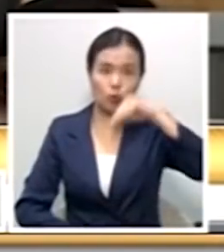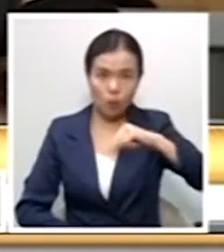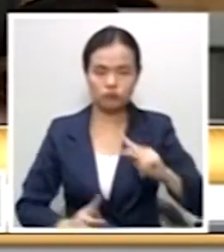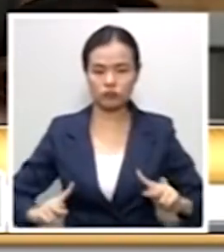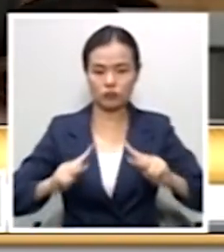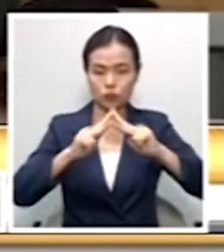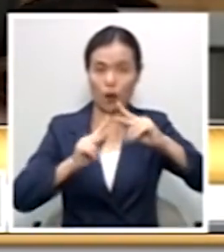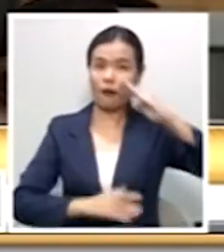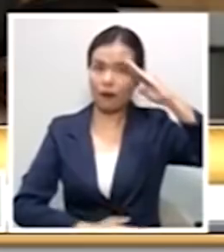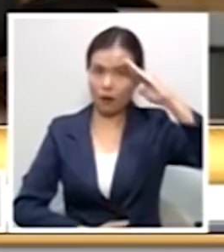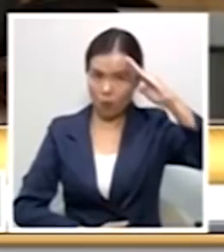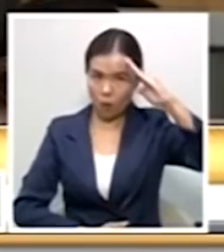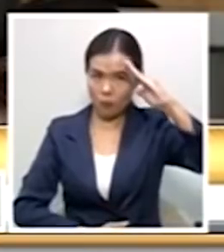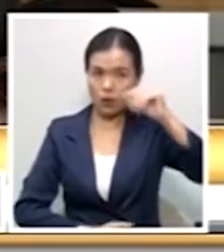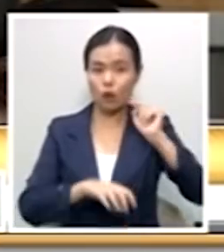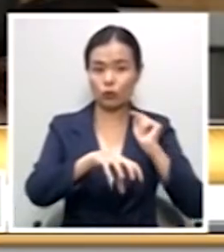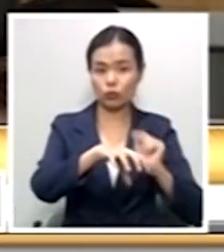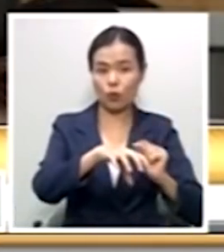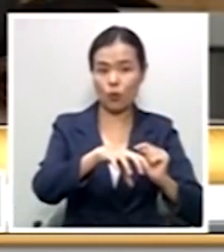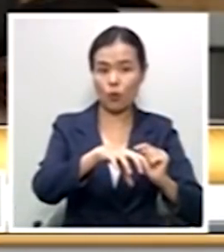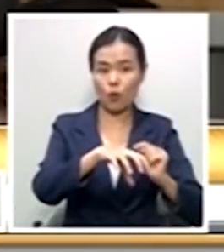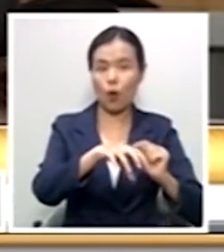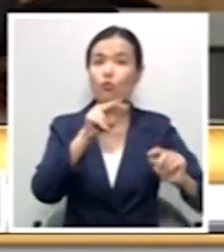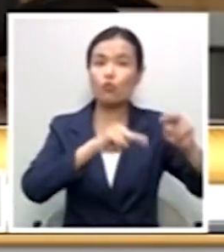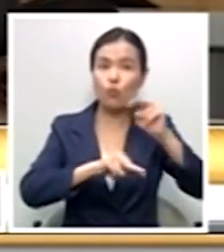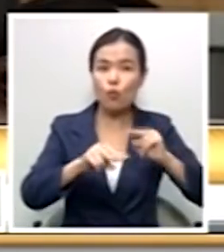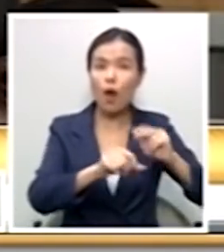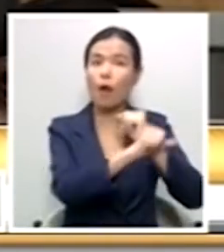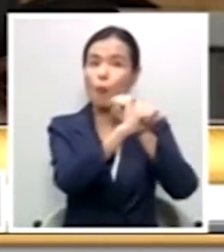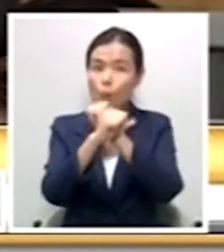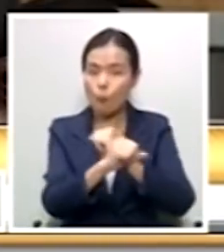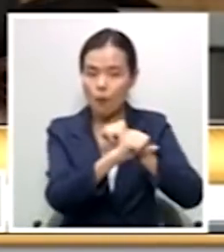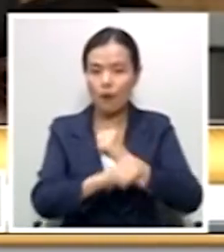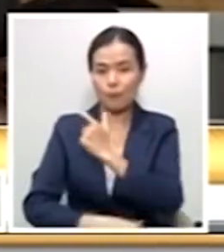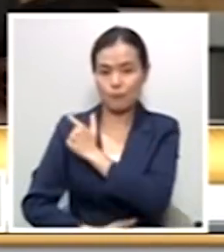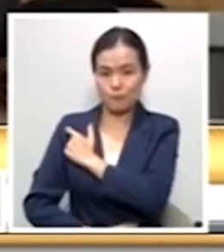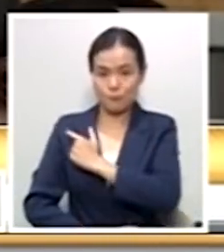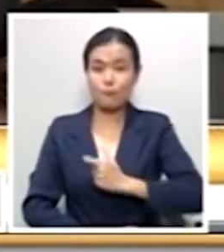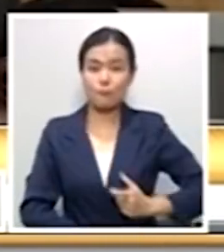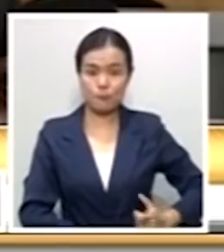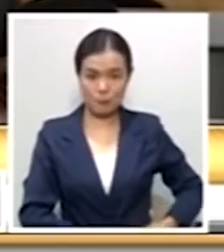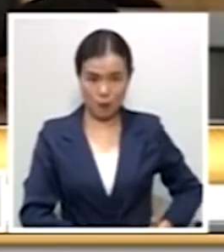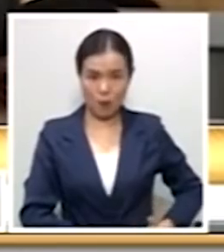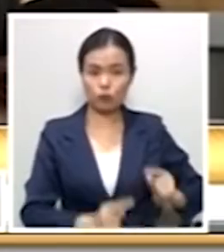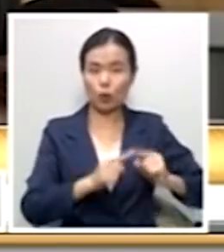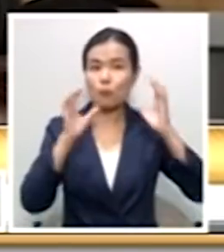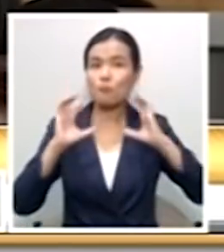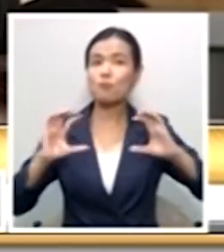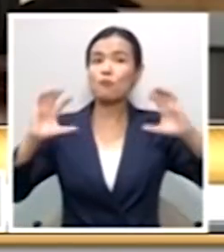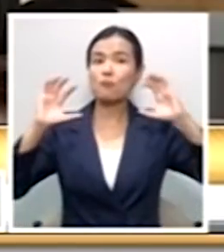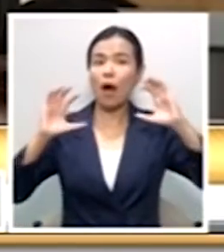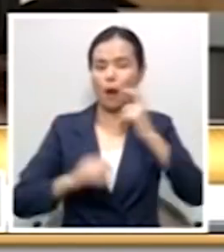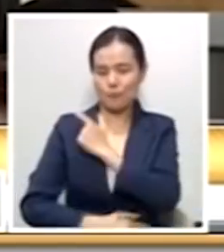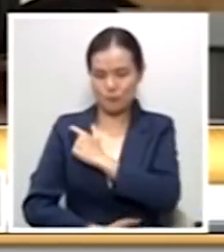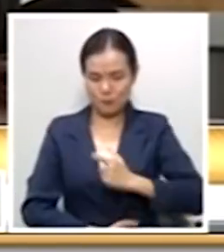าโหมไปเป็นของหน่วยบัญชาการถวายความปลอดภัยรักษาพระองค์ซึ่งเป็นส่วนราชการในพระองค์